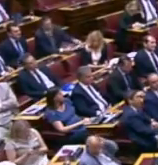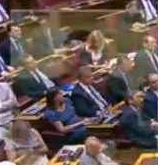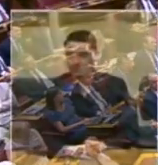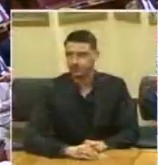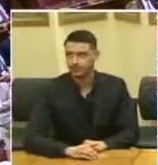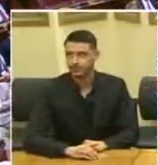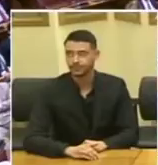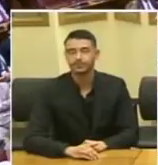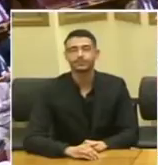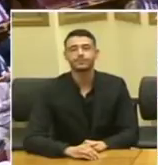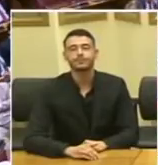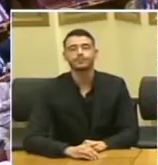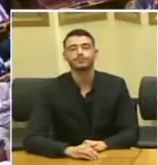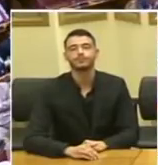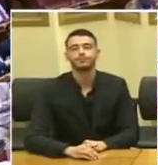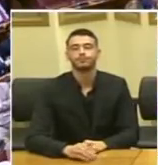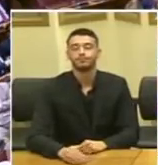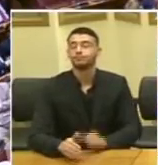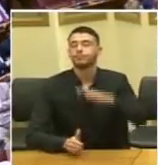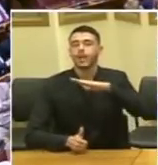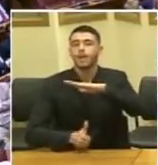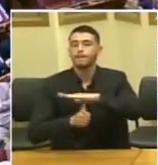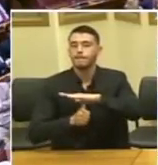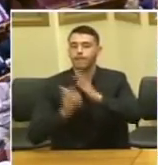Κύριε Πρόεδρε, κυρίες και κύριοι συνάδελφοι,